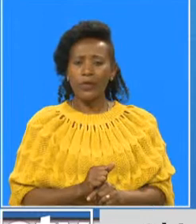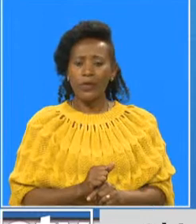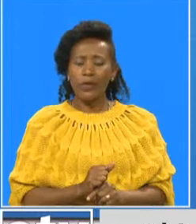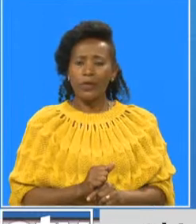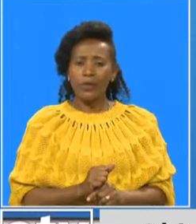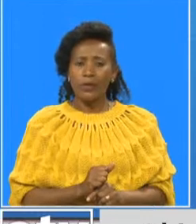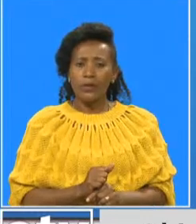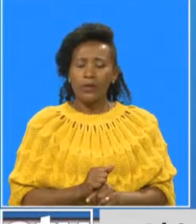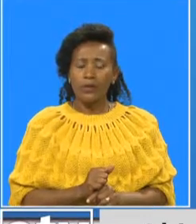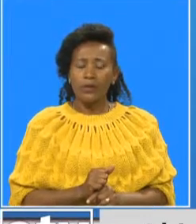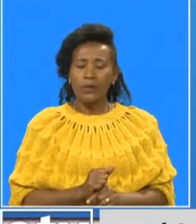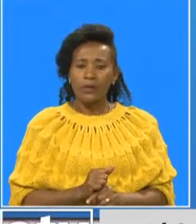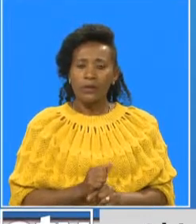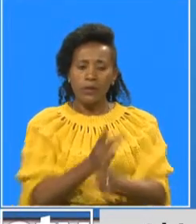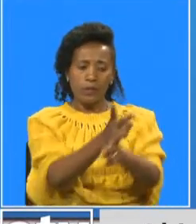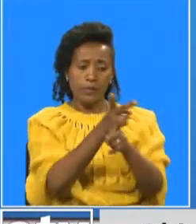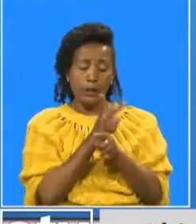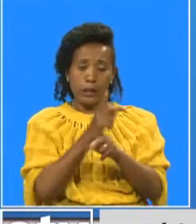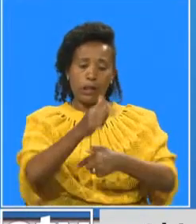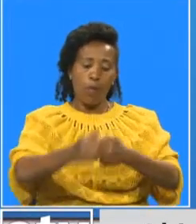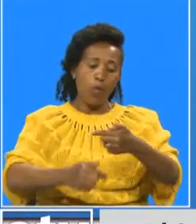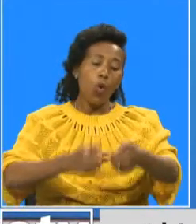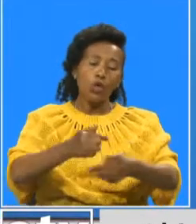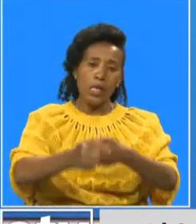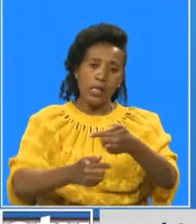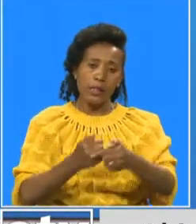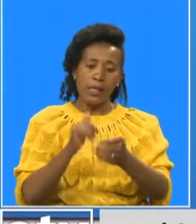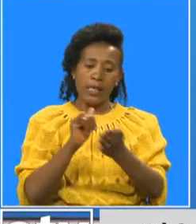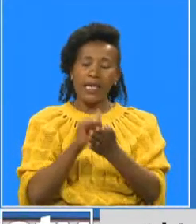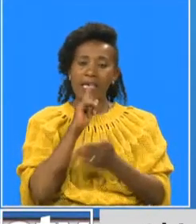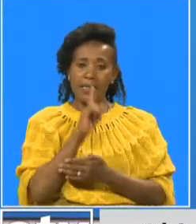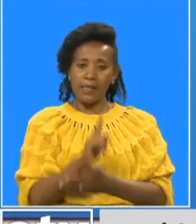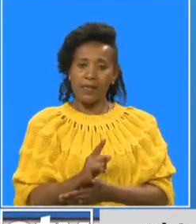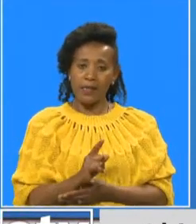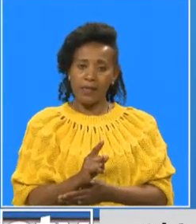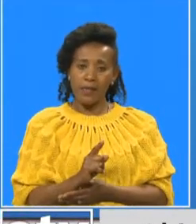ያው የብድር ፕሮሰስ ከዚህ